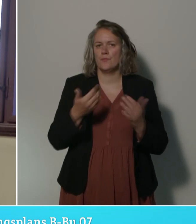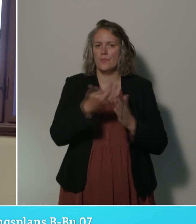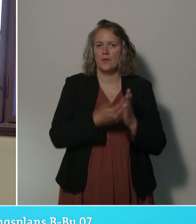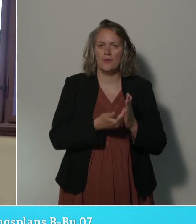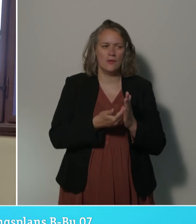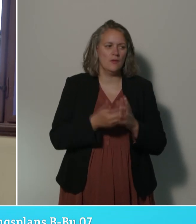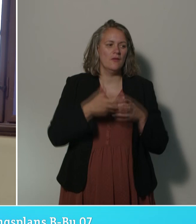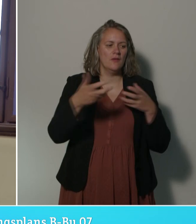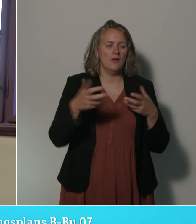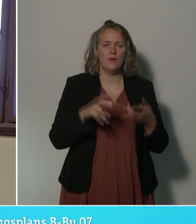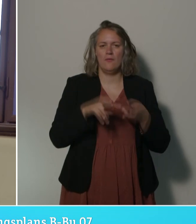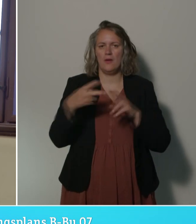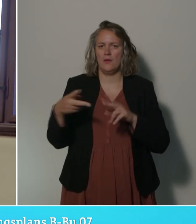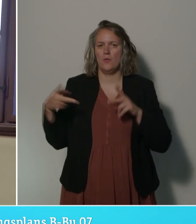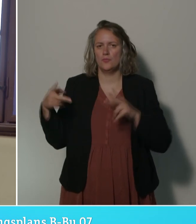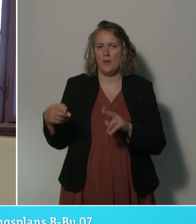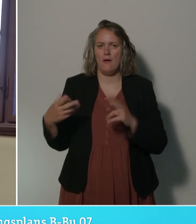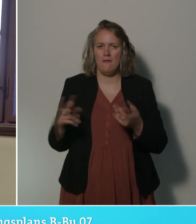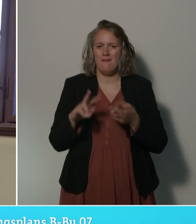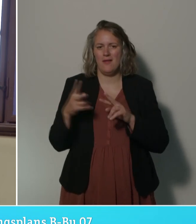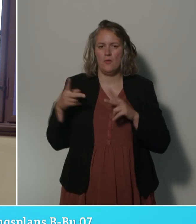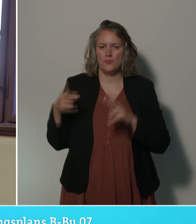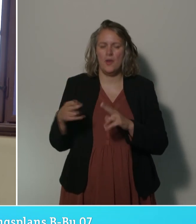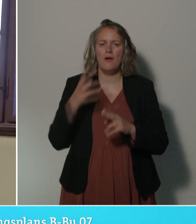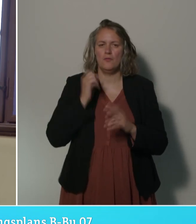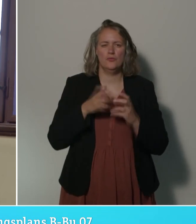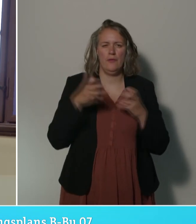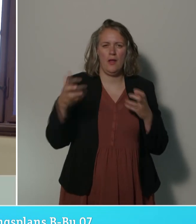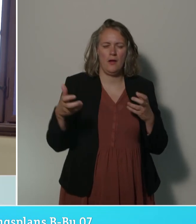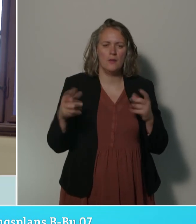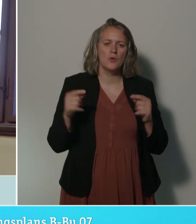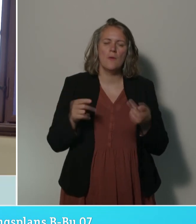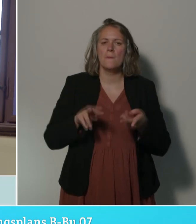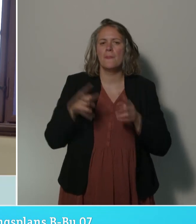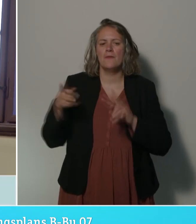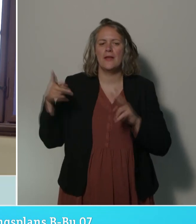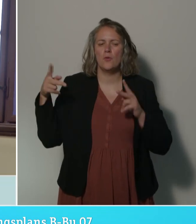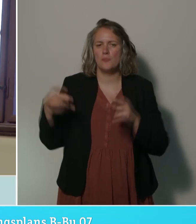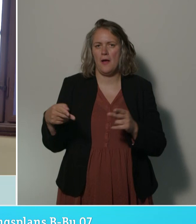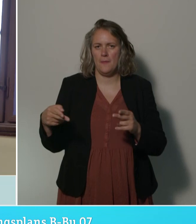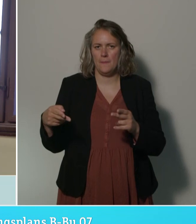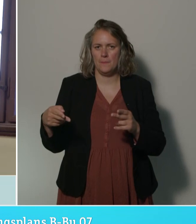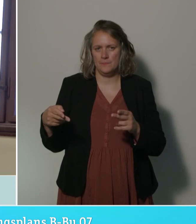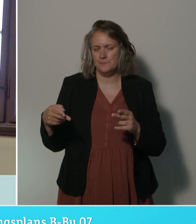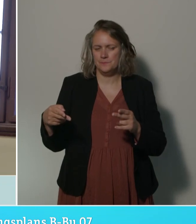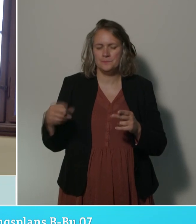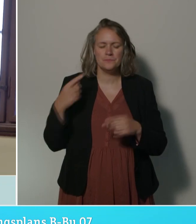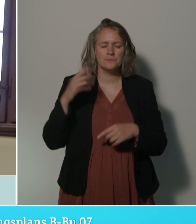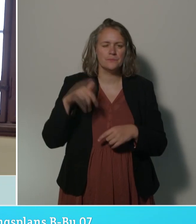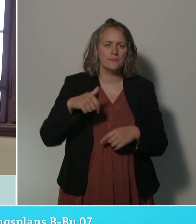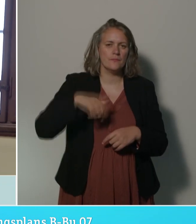vor, eine Veränderungssperre zu verlängern. Das Instrument der Veränderungssperre, was in